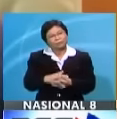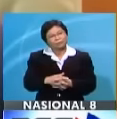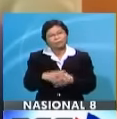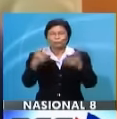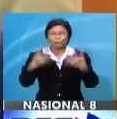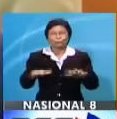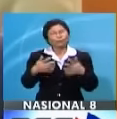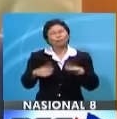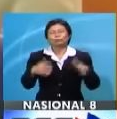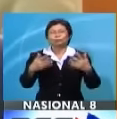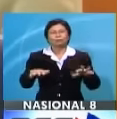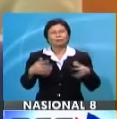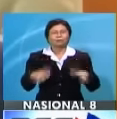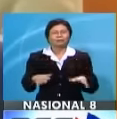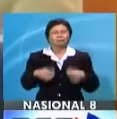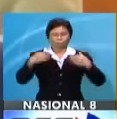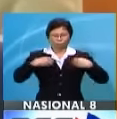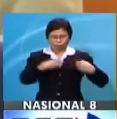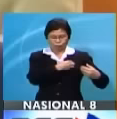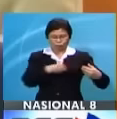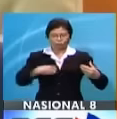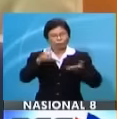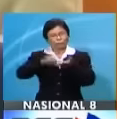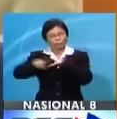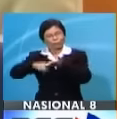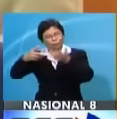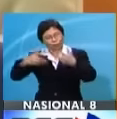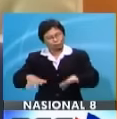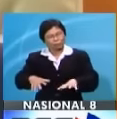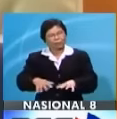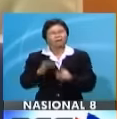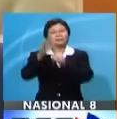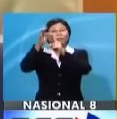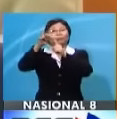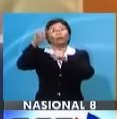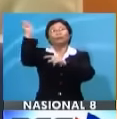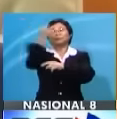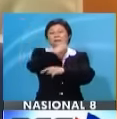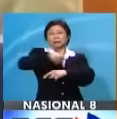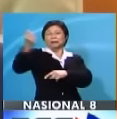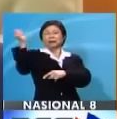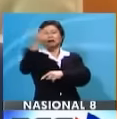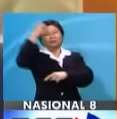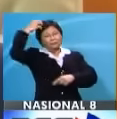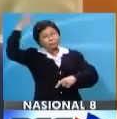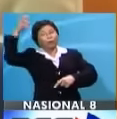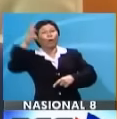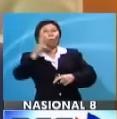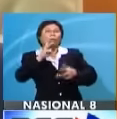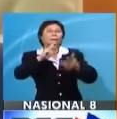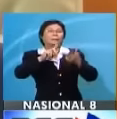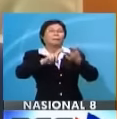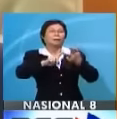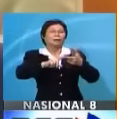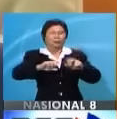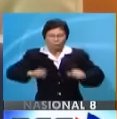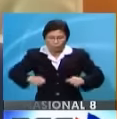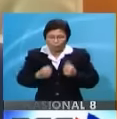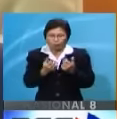has basically done the check-ups except for tennis, sepak takraw wanita,